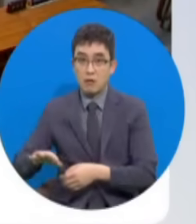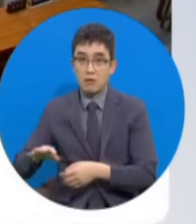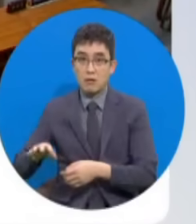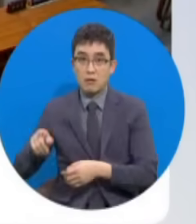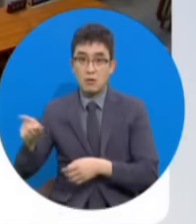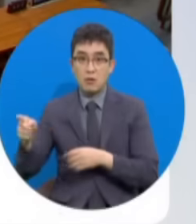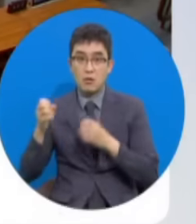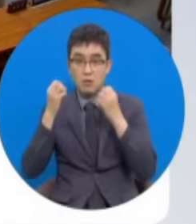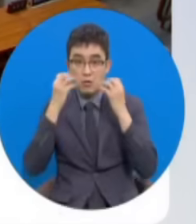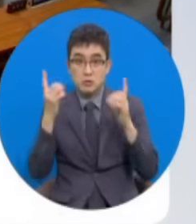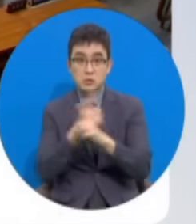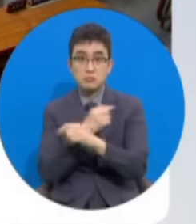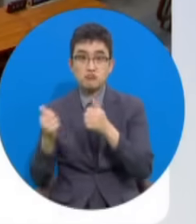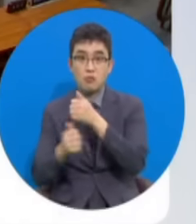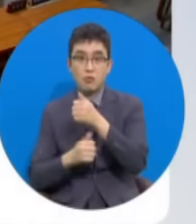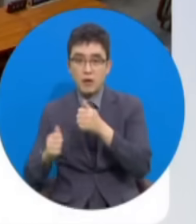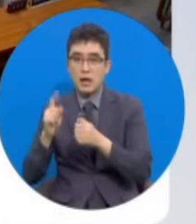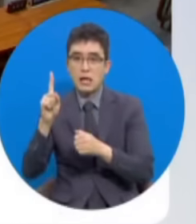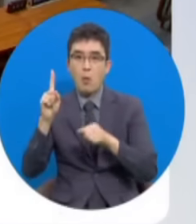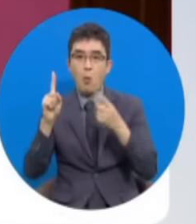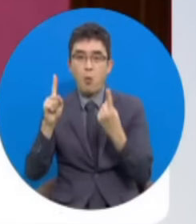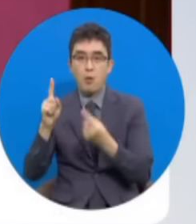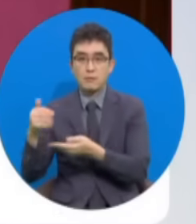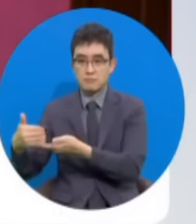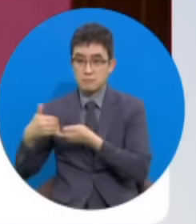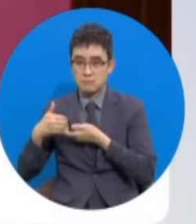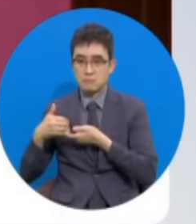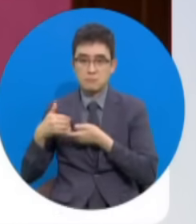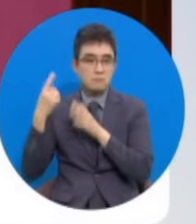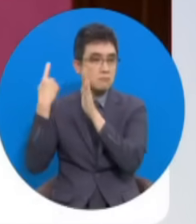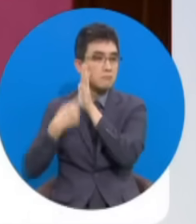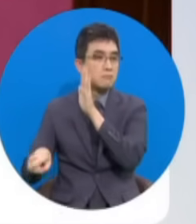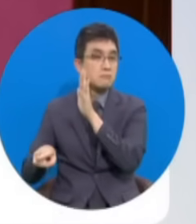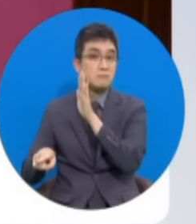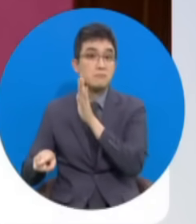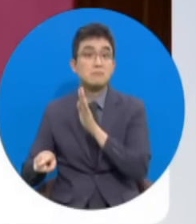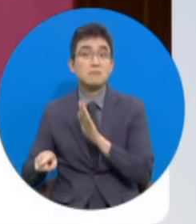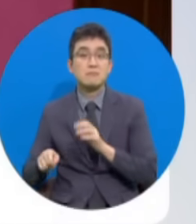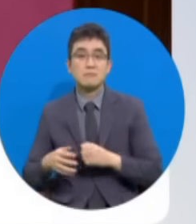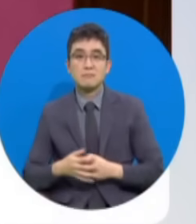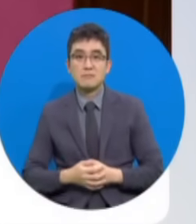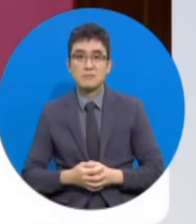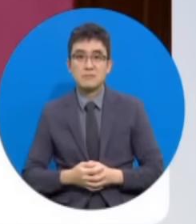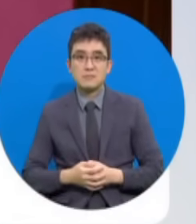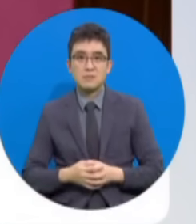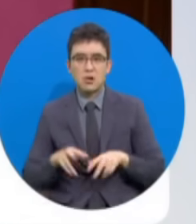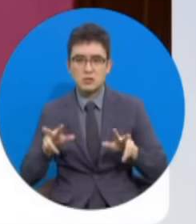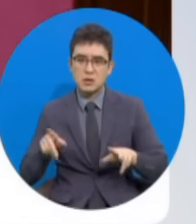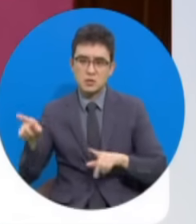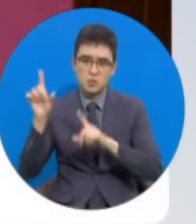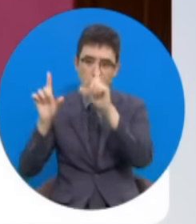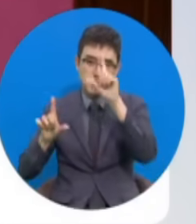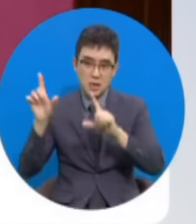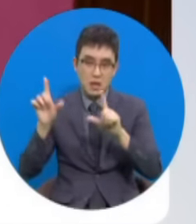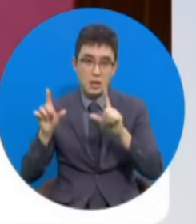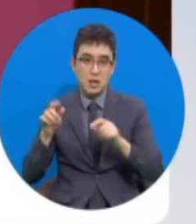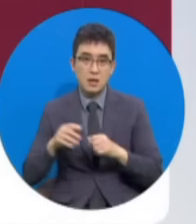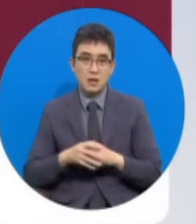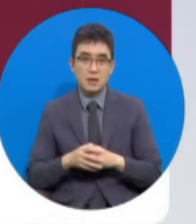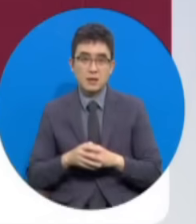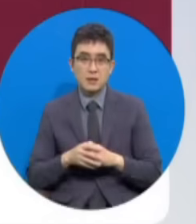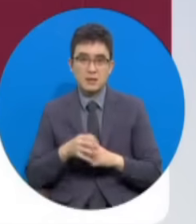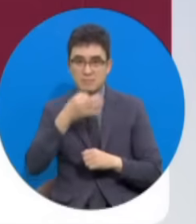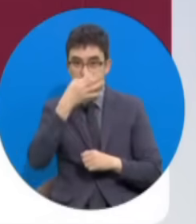그러면 혁신위의 어떤 존재 가치 아니면 혁신위원회 자체가 사실은 현재의 난국을 타파하기